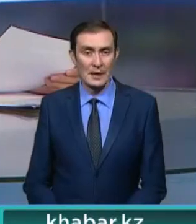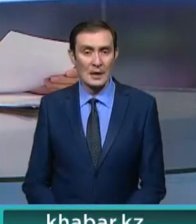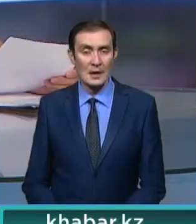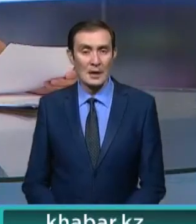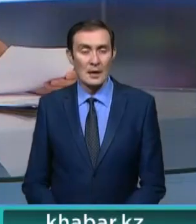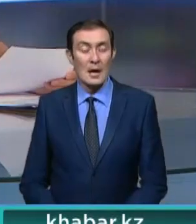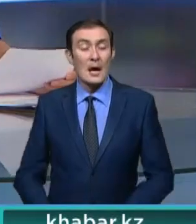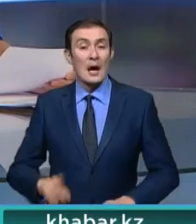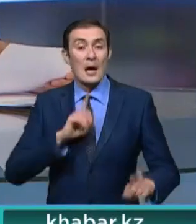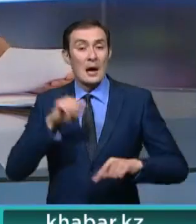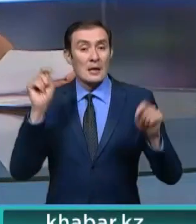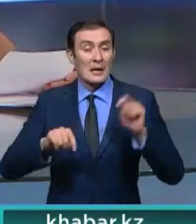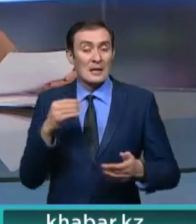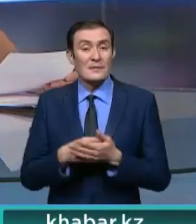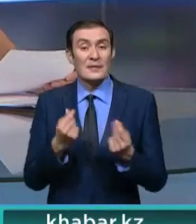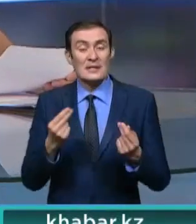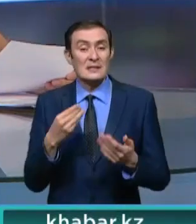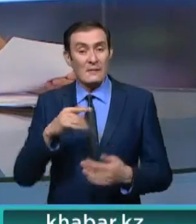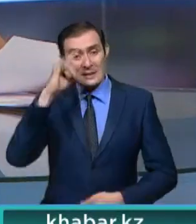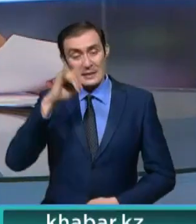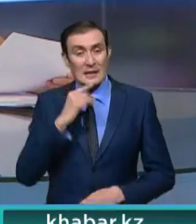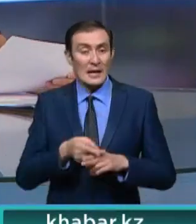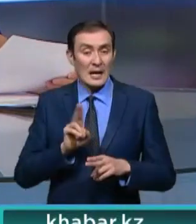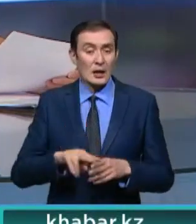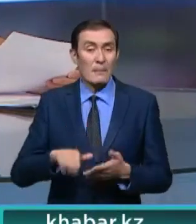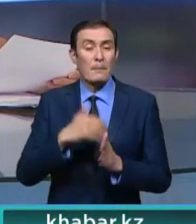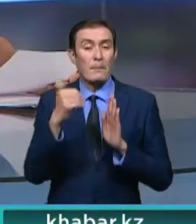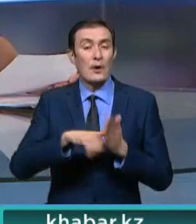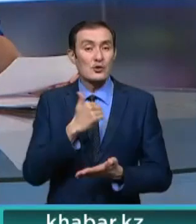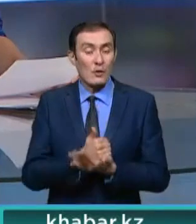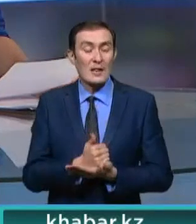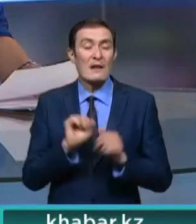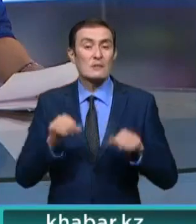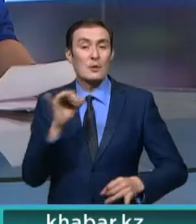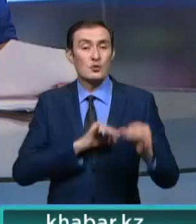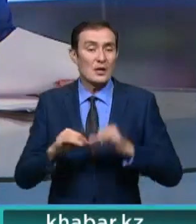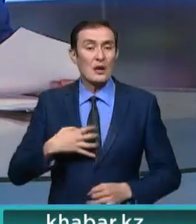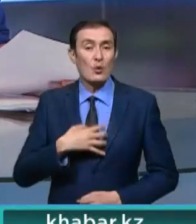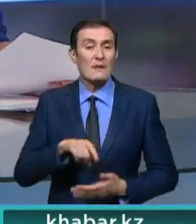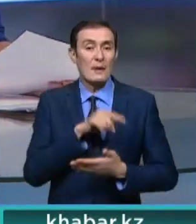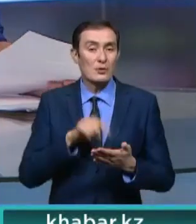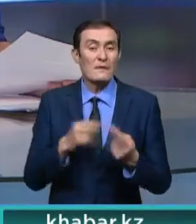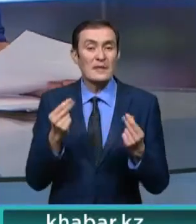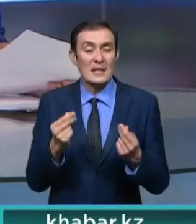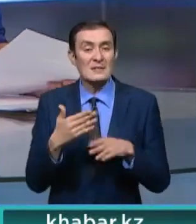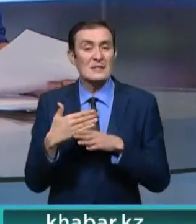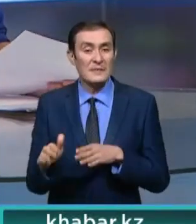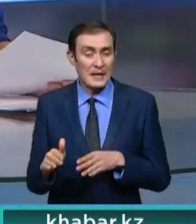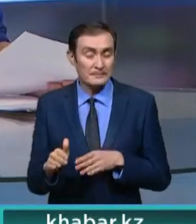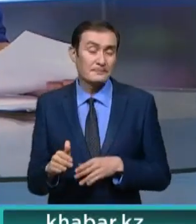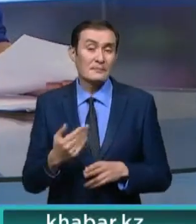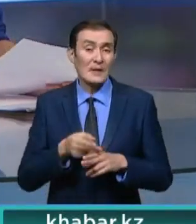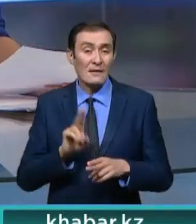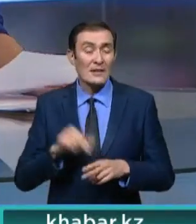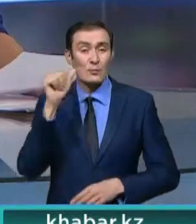Вообще, Динар, Конгресс финансистов Казахстана – это платформа для обсуждения самых актуальных вопросов финсектора.